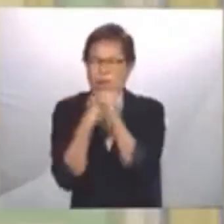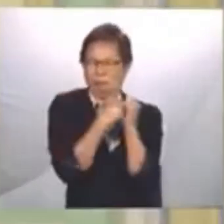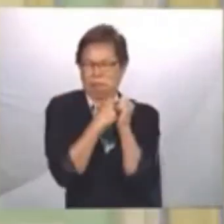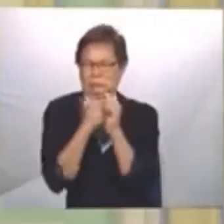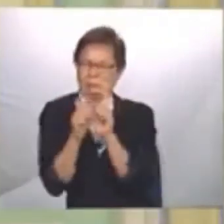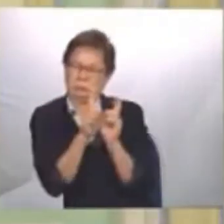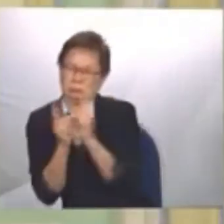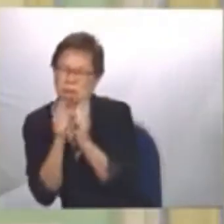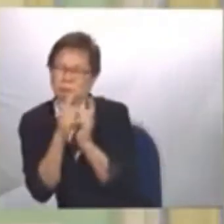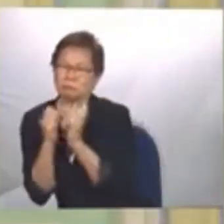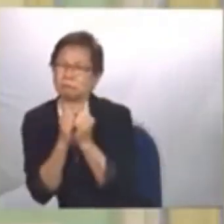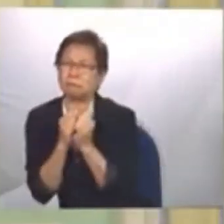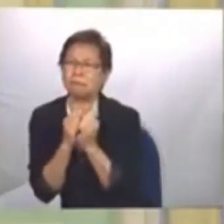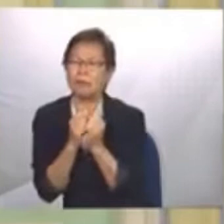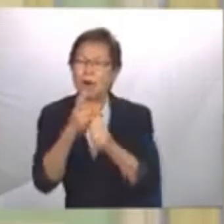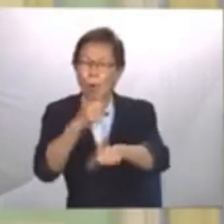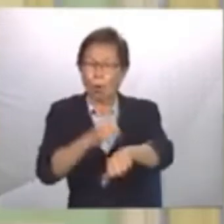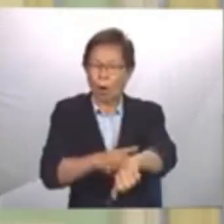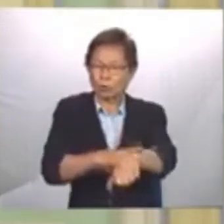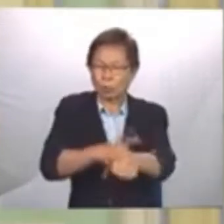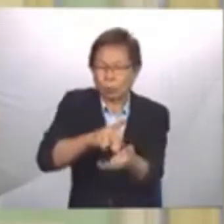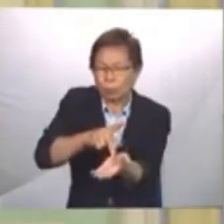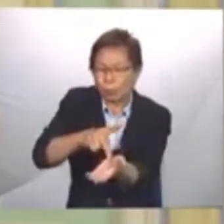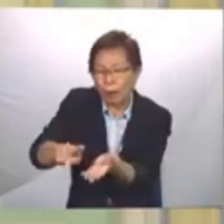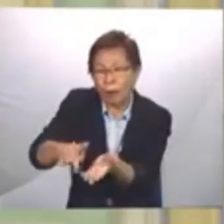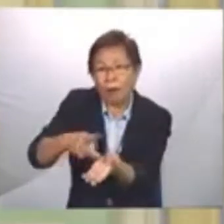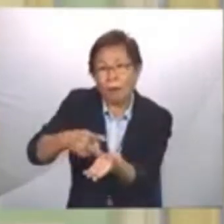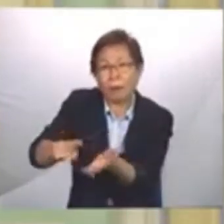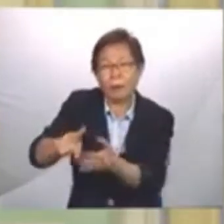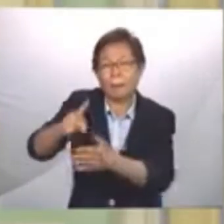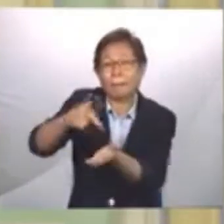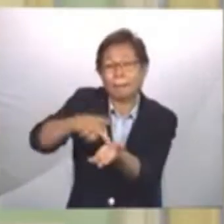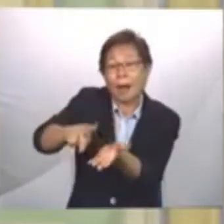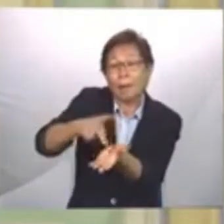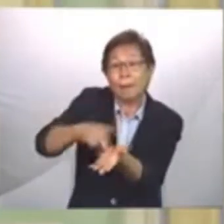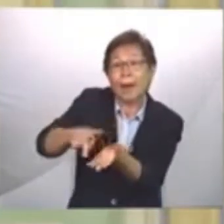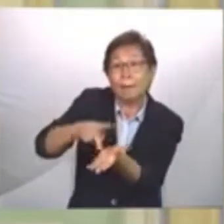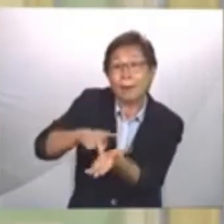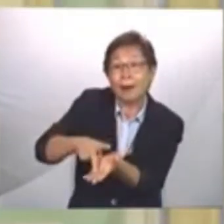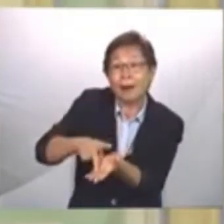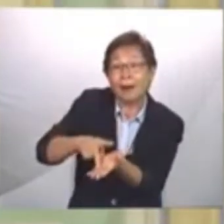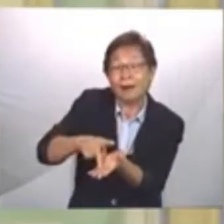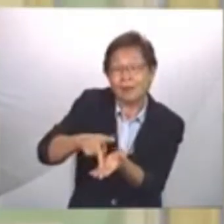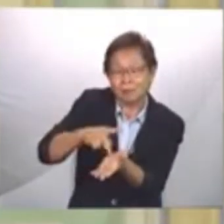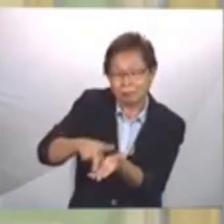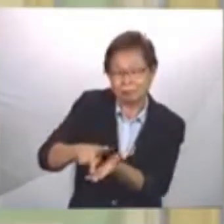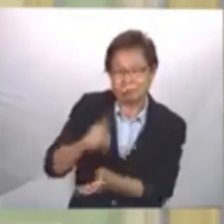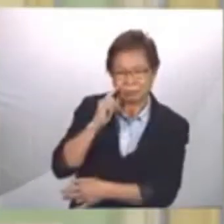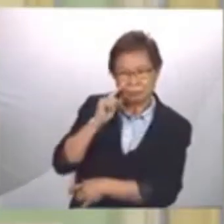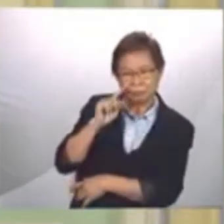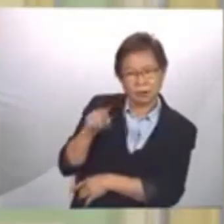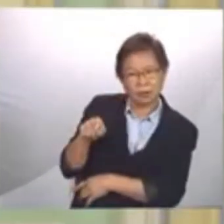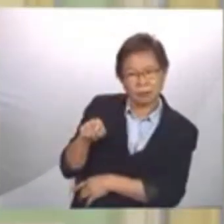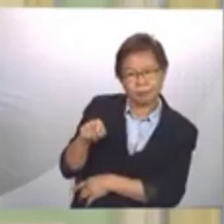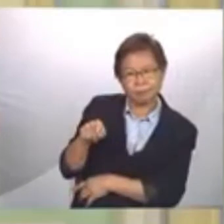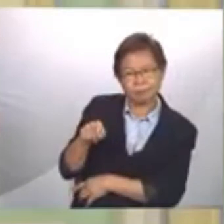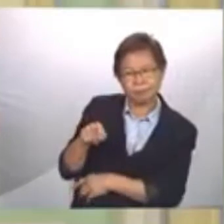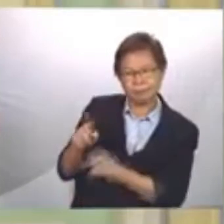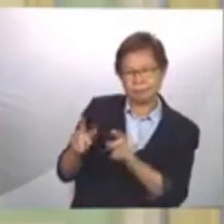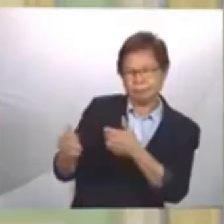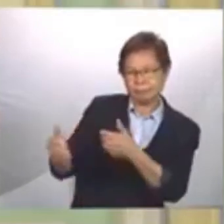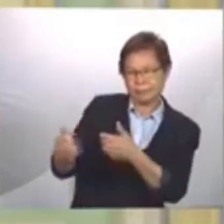satu sama lain. Sewaktu membayar bil, kita lihat masih lagi